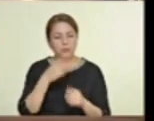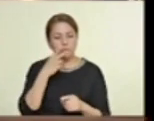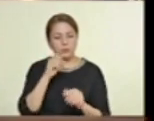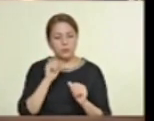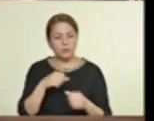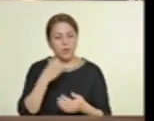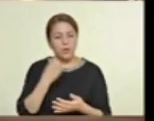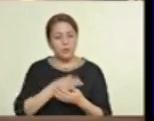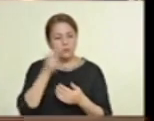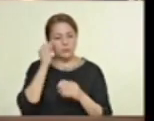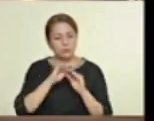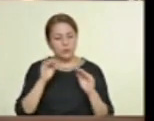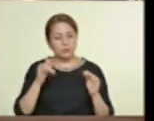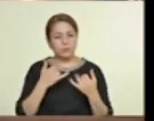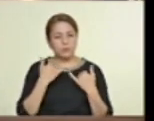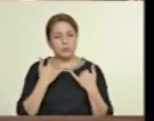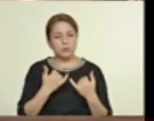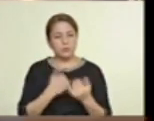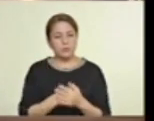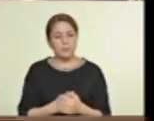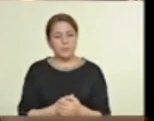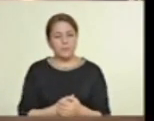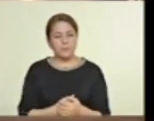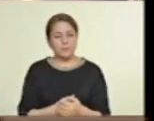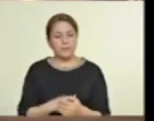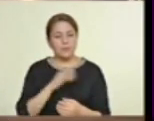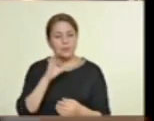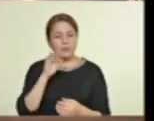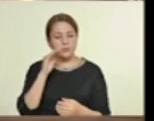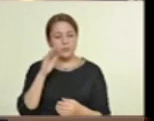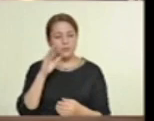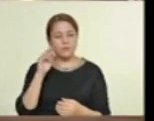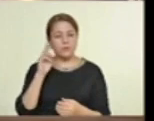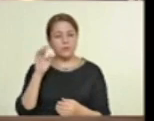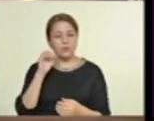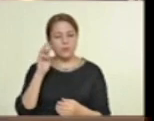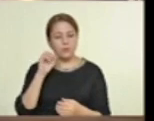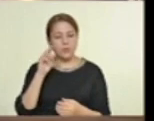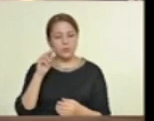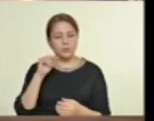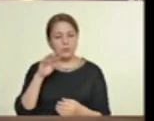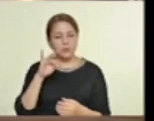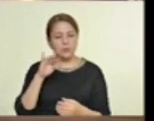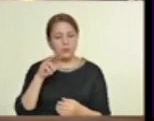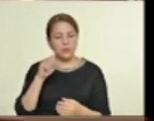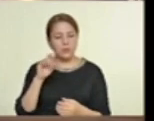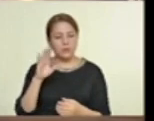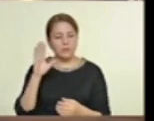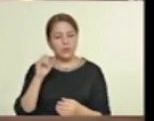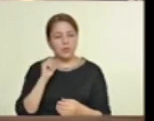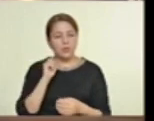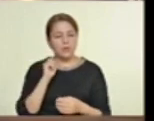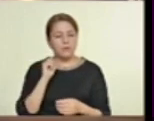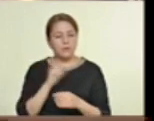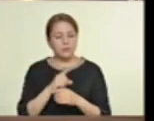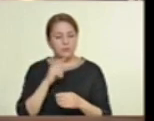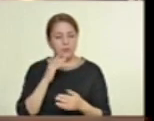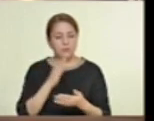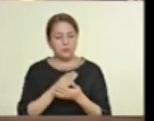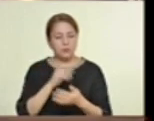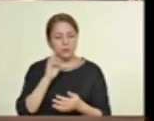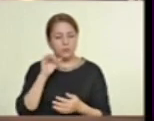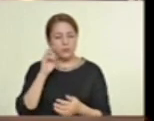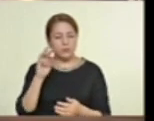Aziz o'quvchilar, shuning bilan bugungi sof ko'makchilar va vazifadosh ko'makchilarga bag'ishlangan ona